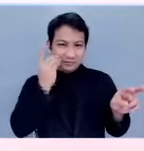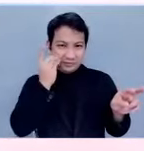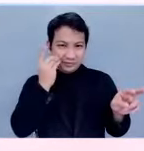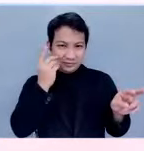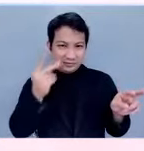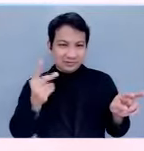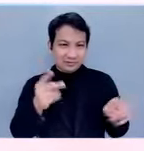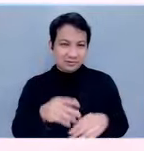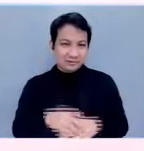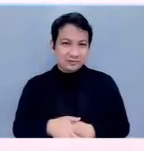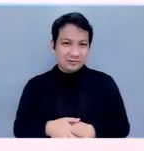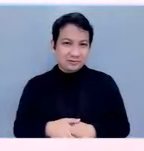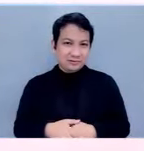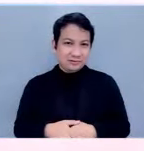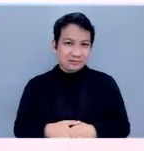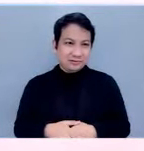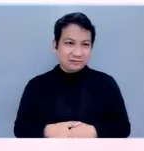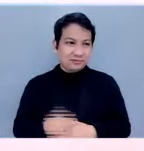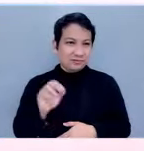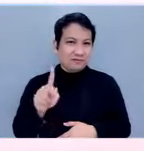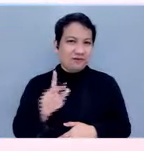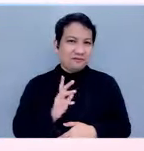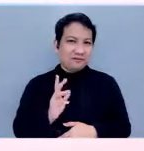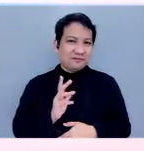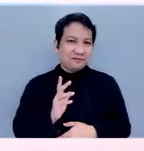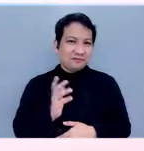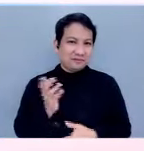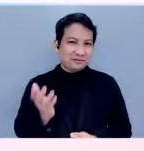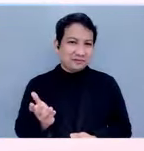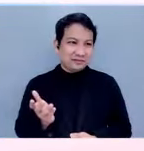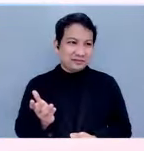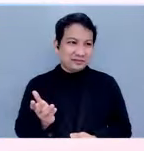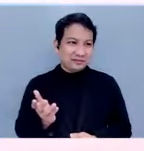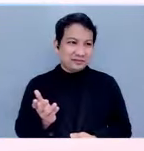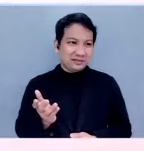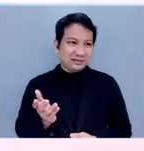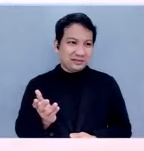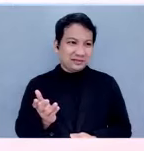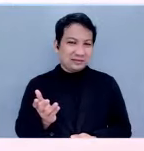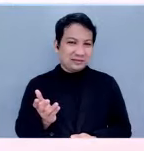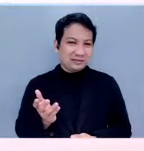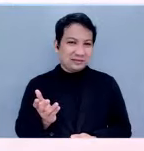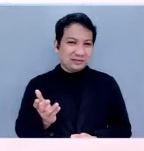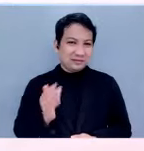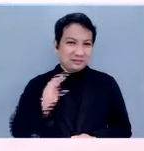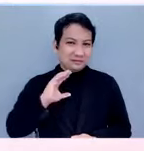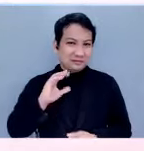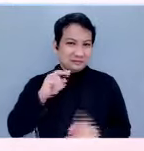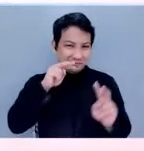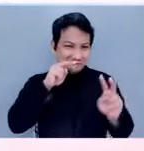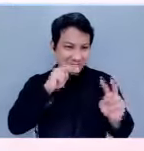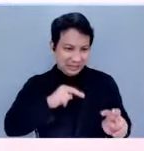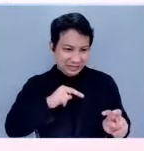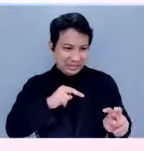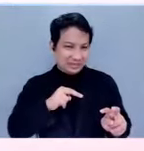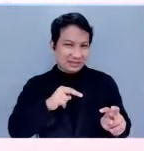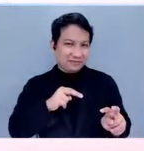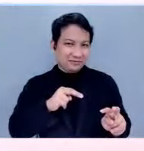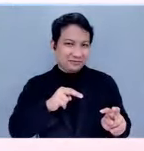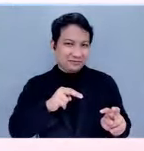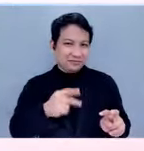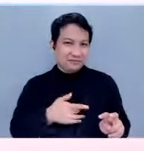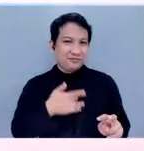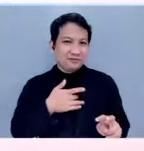na okay lang. You know, hindi bumaba yung tingin niya sa akin na feel ko yun.